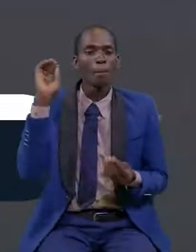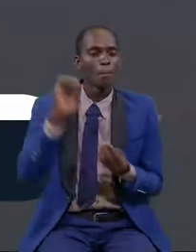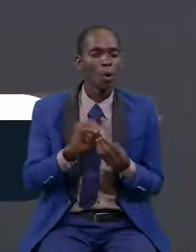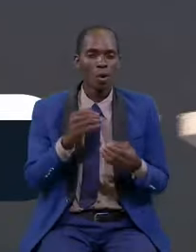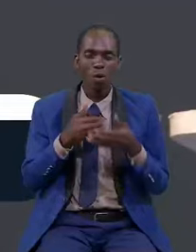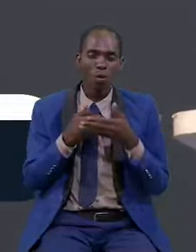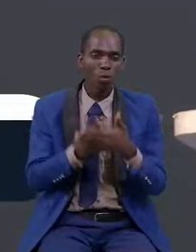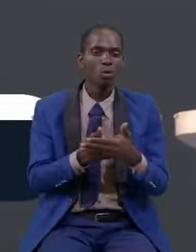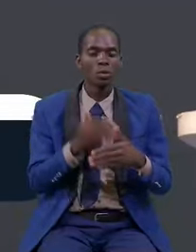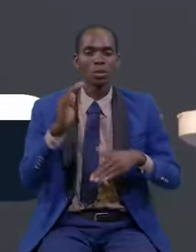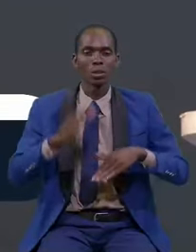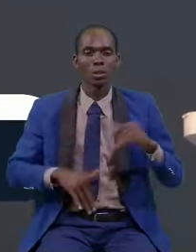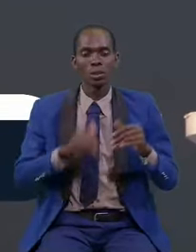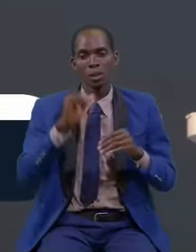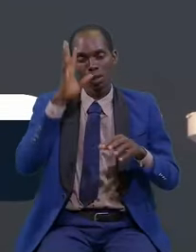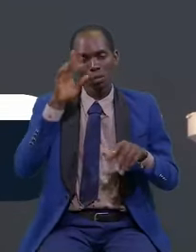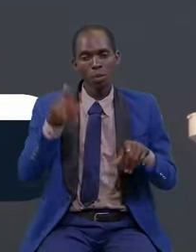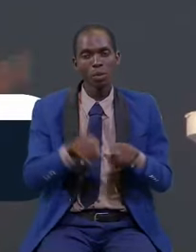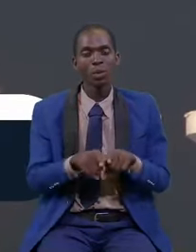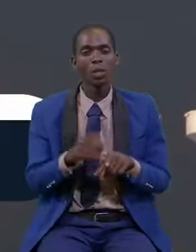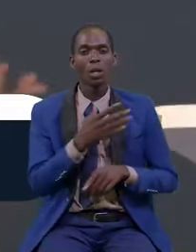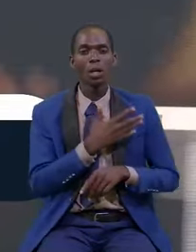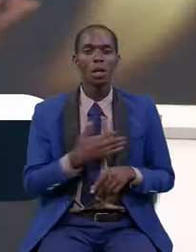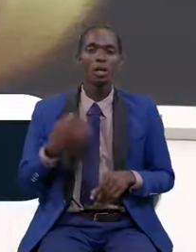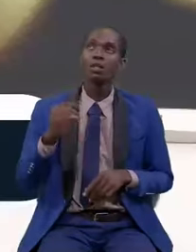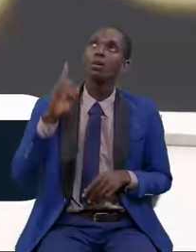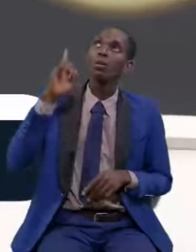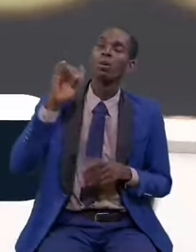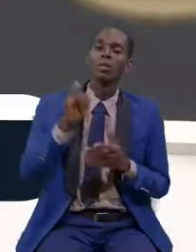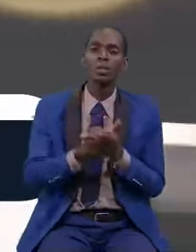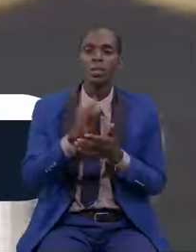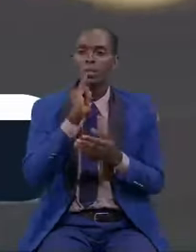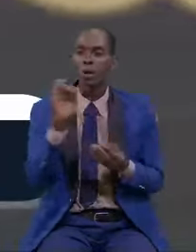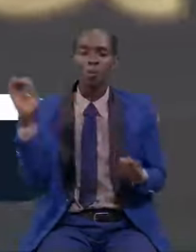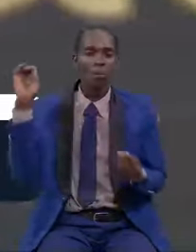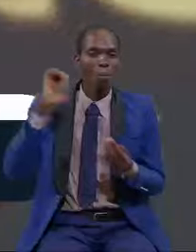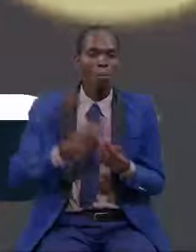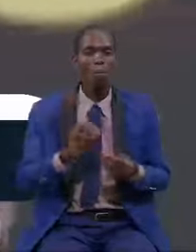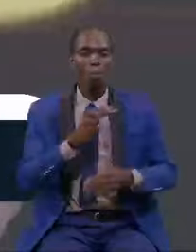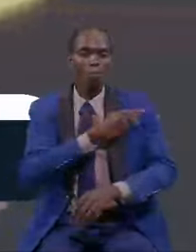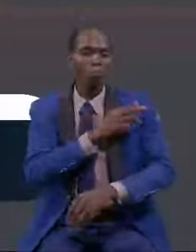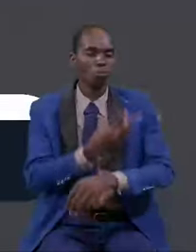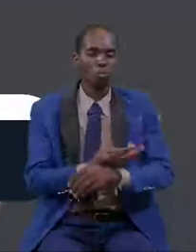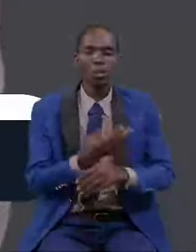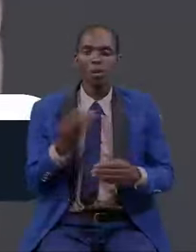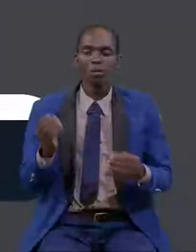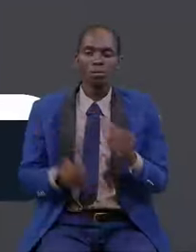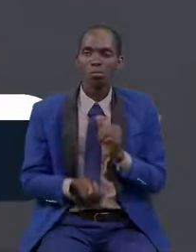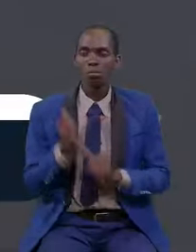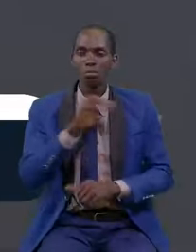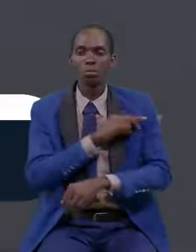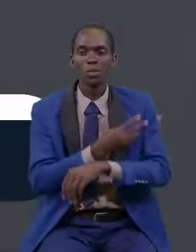qu'un frère, qu'un intime, celui qui est plus puissant que tout